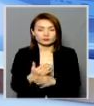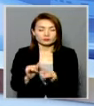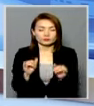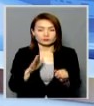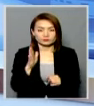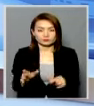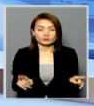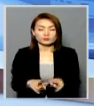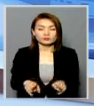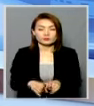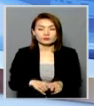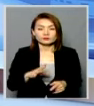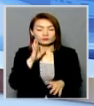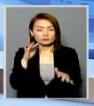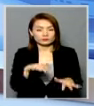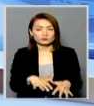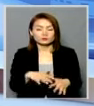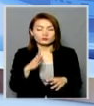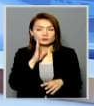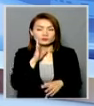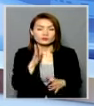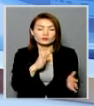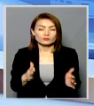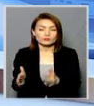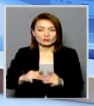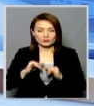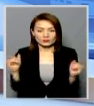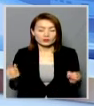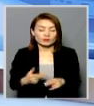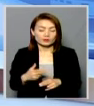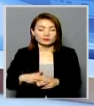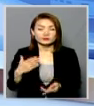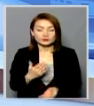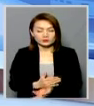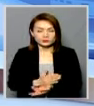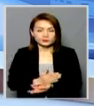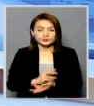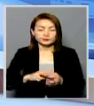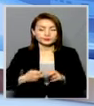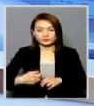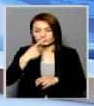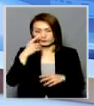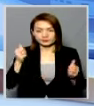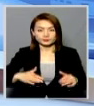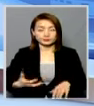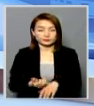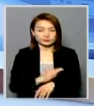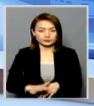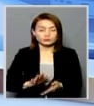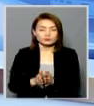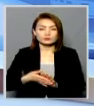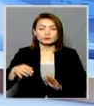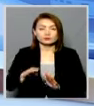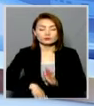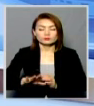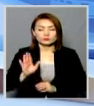арттырған. Десе де, Жайық өзенінің тартылуы су маржандарының көбеюіне кері әсерін тигізді. Мәселе жуық арада шешілмесе, жағдай ушыққа